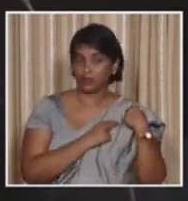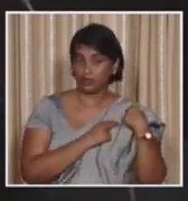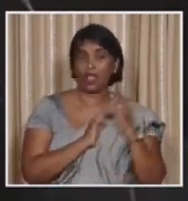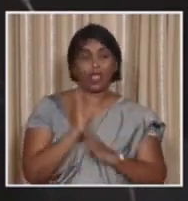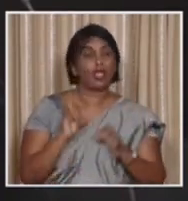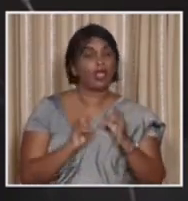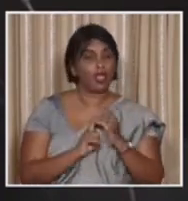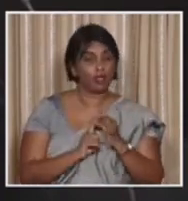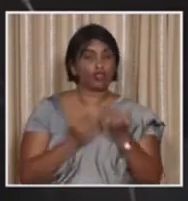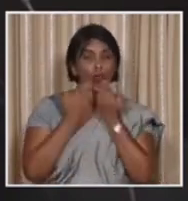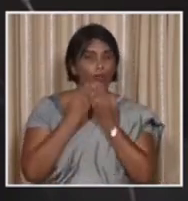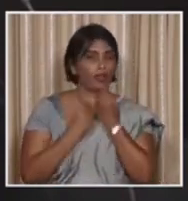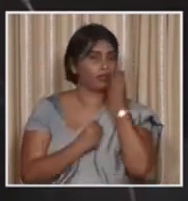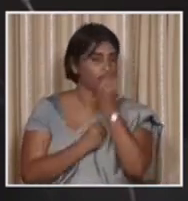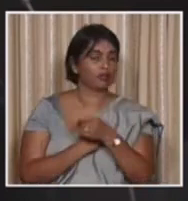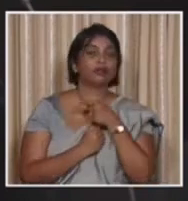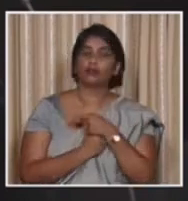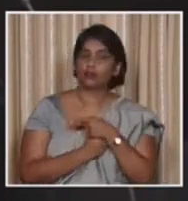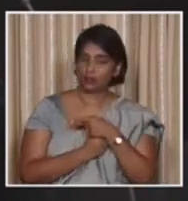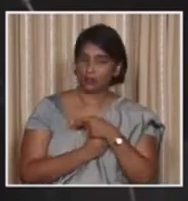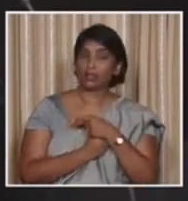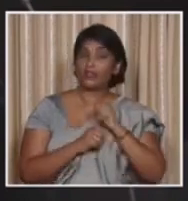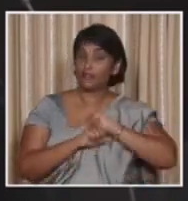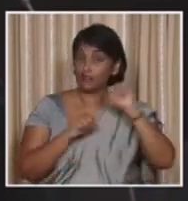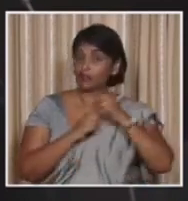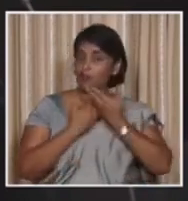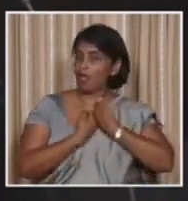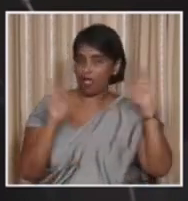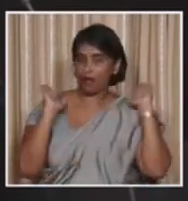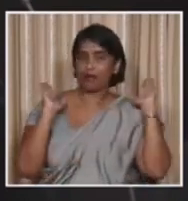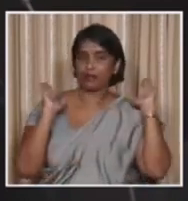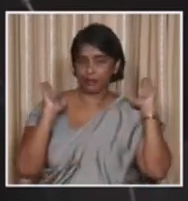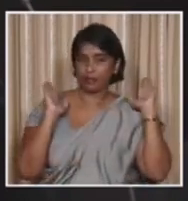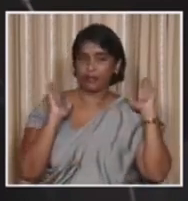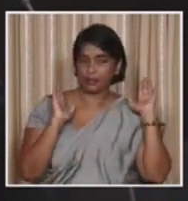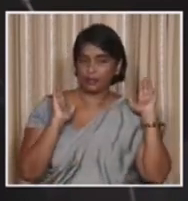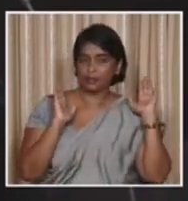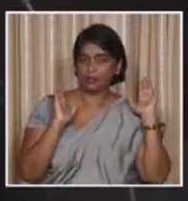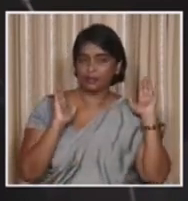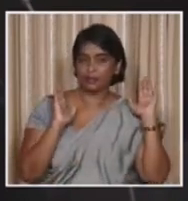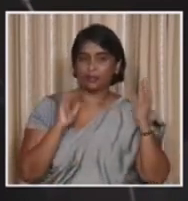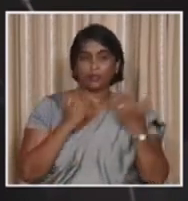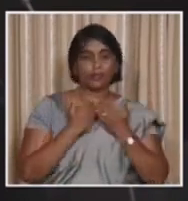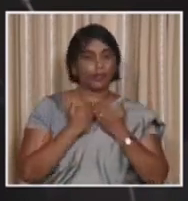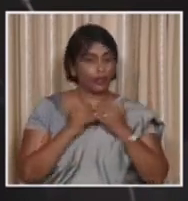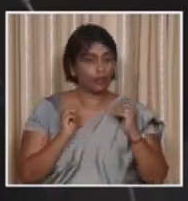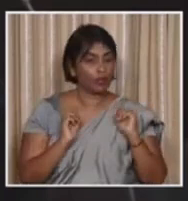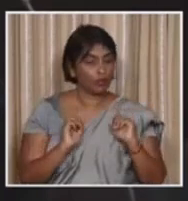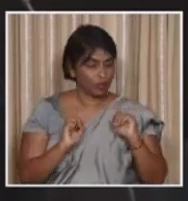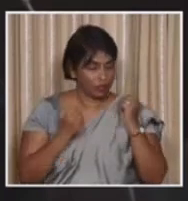කරන ඇමතිතුමාගෙන් උපදෙස් ලැබිලා තියෙනවා මේ විරෝධය විසුරුවා හරින්න මොනවා හරි කරන්න කියලා. විසුරුවා හරින්න